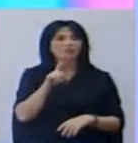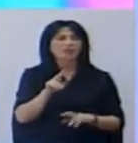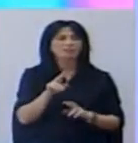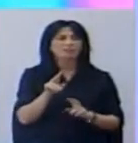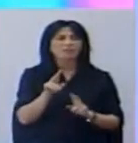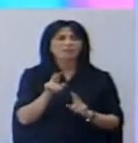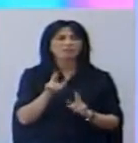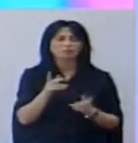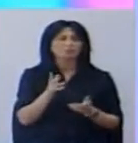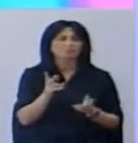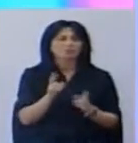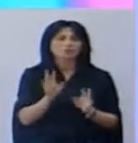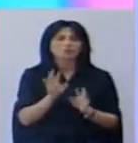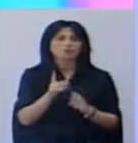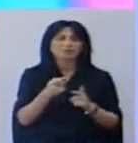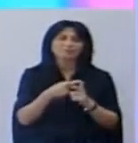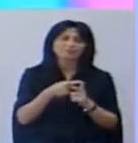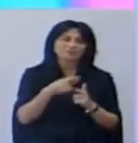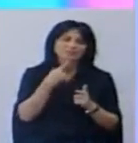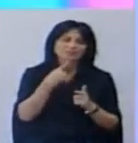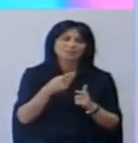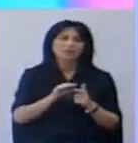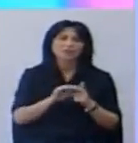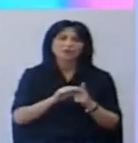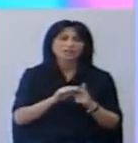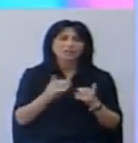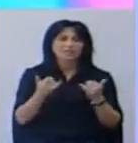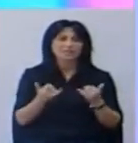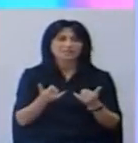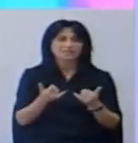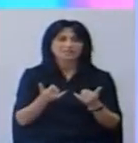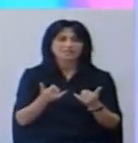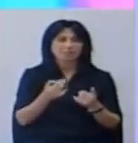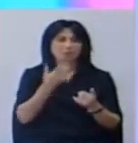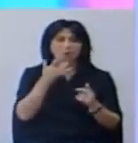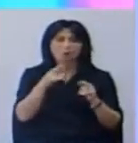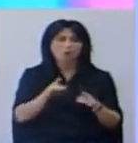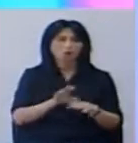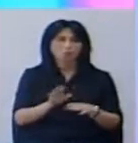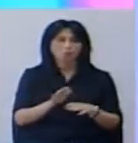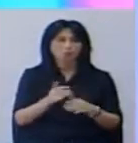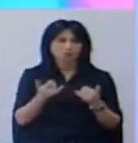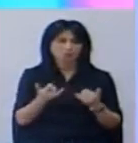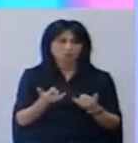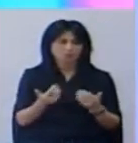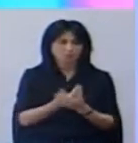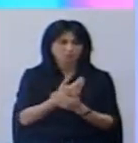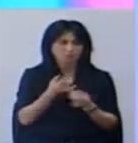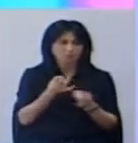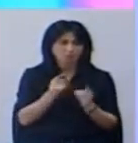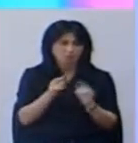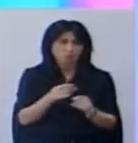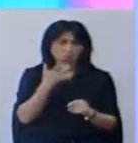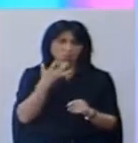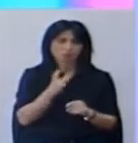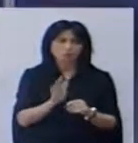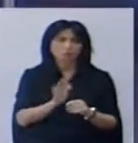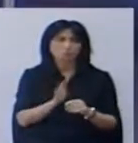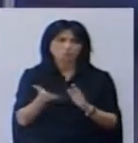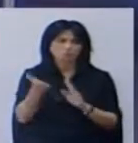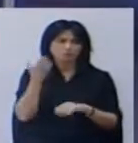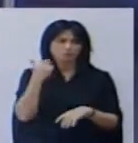მნიშვნელობა, მე ვფიქრობ, არ აქვს მნიშვნელობა დავასახელებ თუ არ დავასახელებ გვარს. დღეს არ მოსულა პოლიტიკაში და დღეს არ არის არ წარმოადგენს სასურველს.